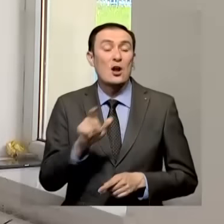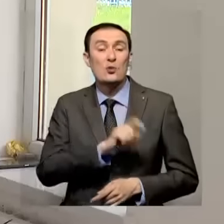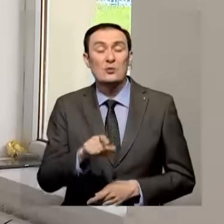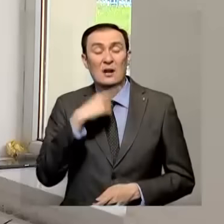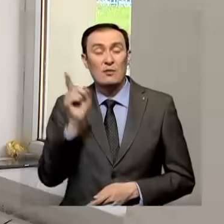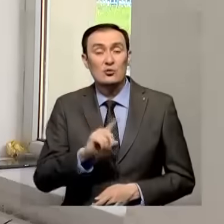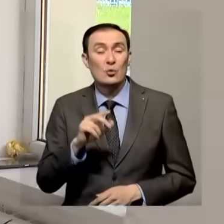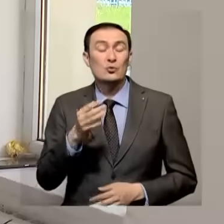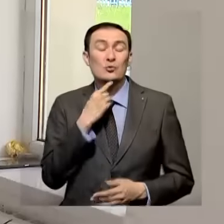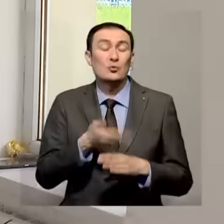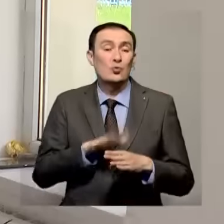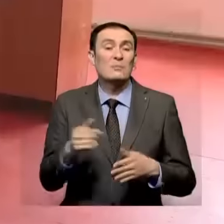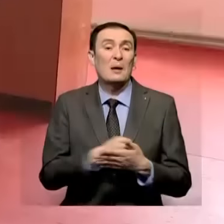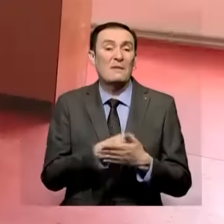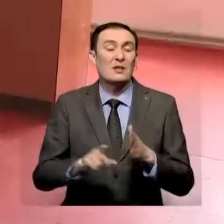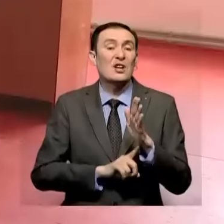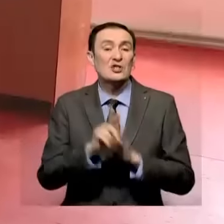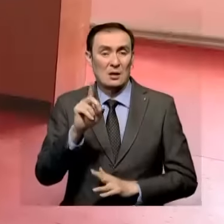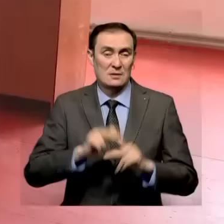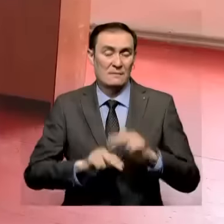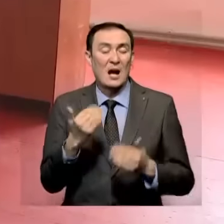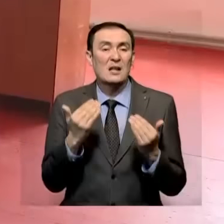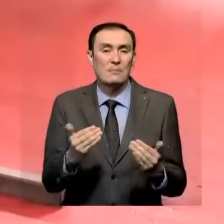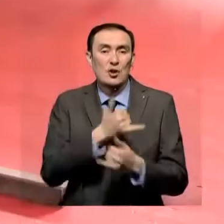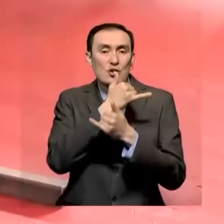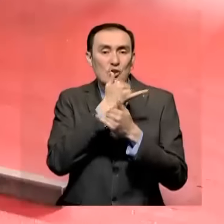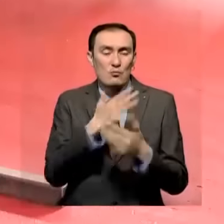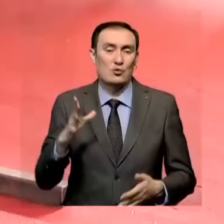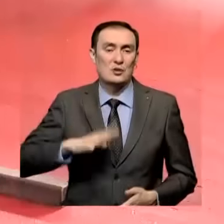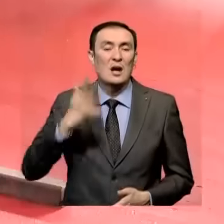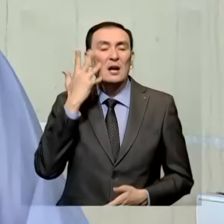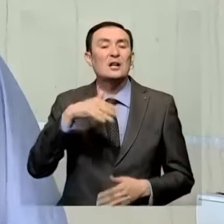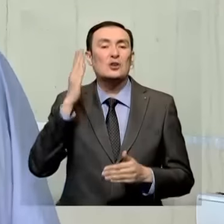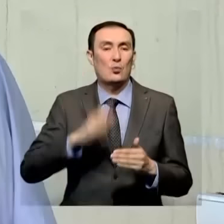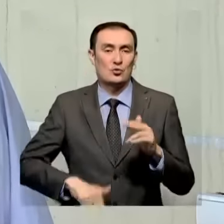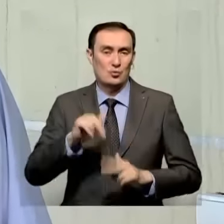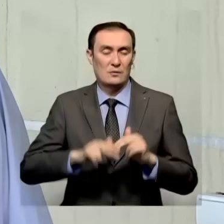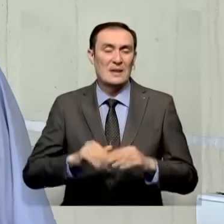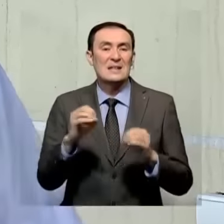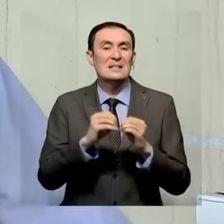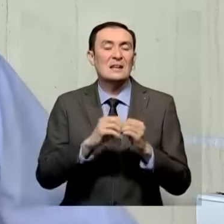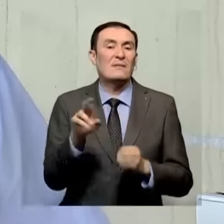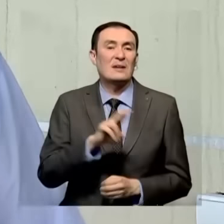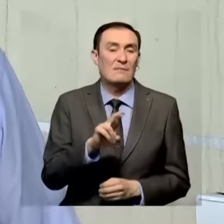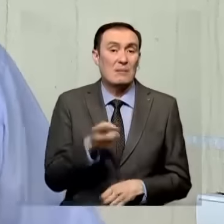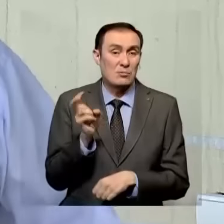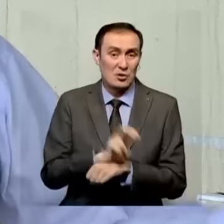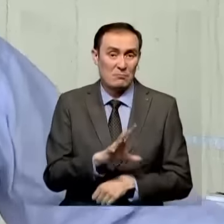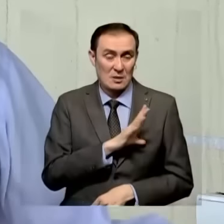жители говорят, что с трудом добились его начала, а теперь они не могут дождаться завершения. 10 января пришли